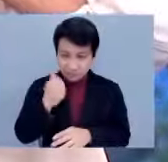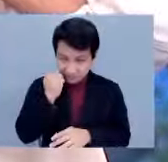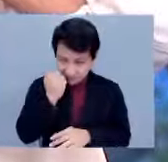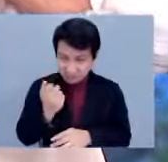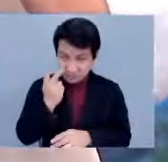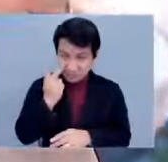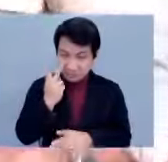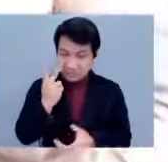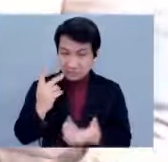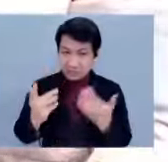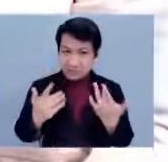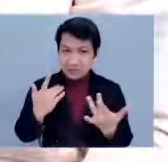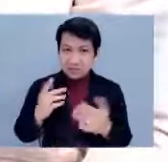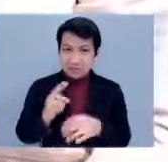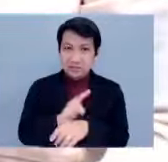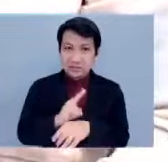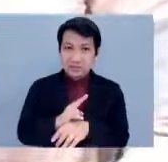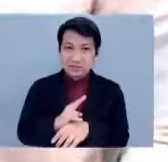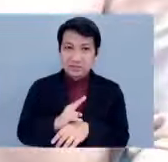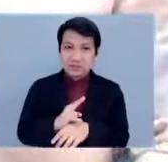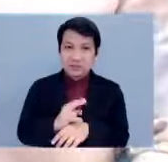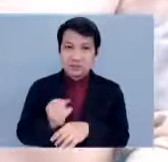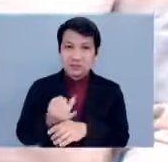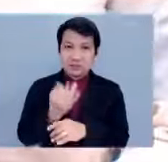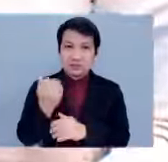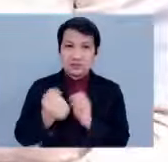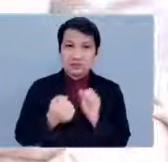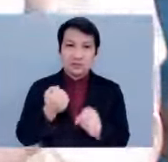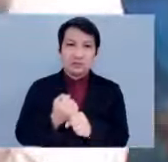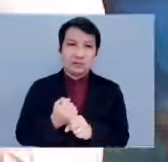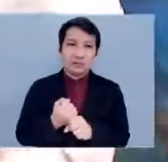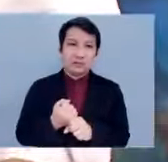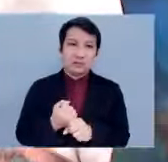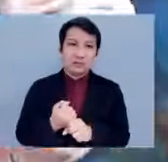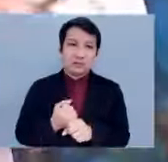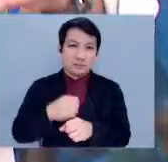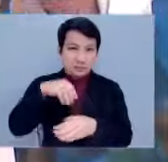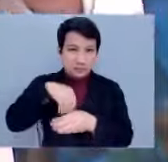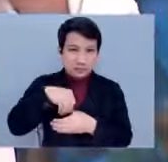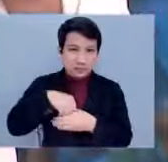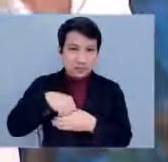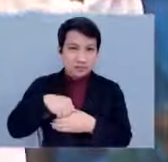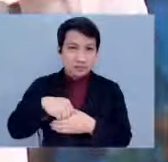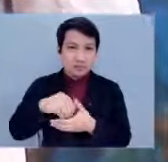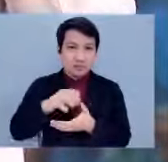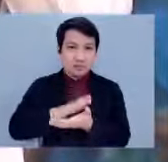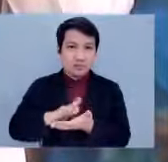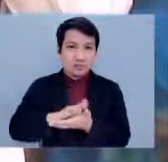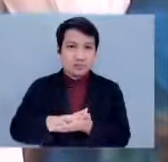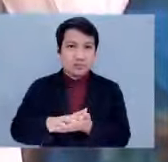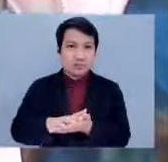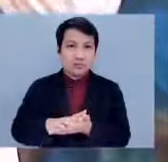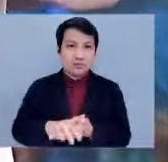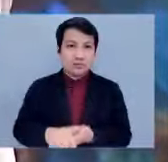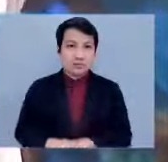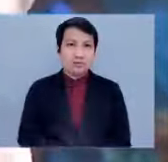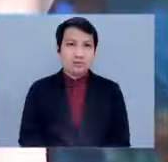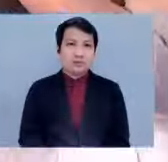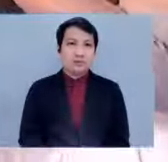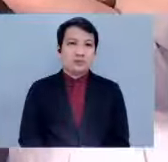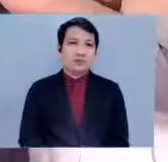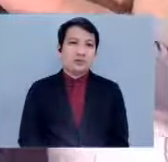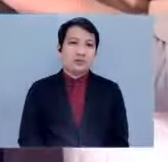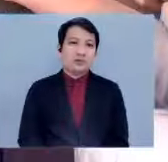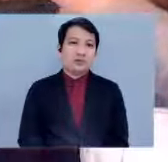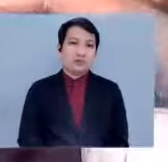I've had mine, what, years na, I think, no? Mm-hmm. So pag nilagay mo dyan, kahit mabasa yan, gusto mong i-test natin? Meron tayo. Pwede natin i-test. Yes.